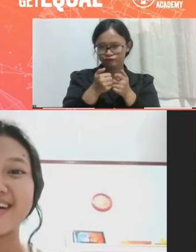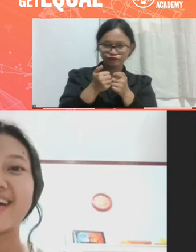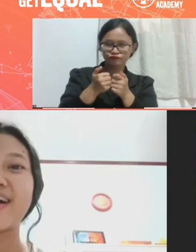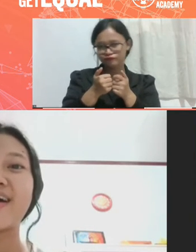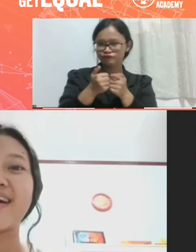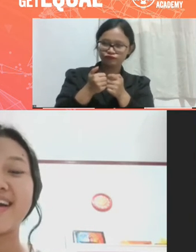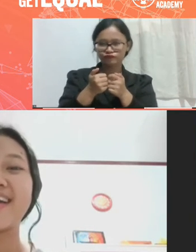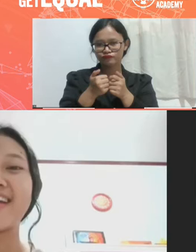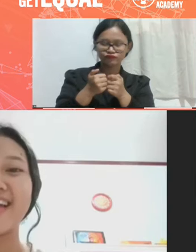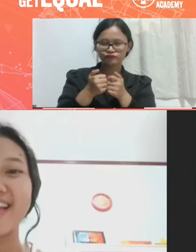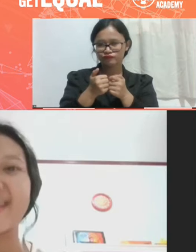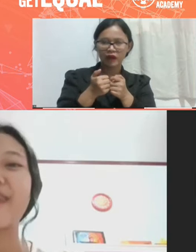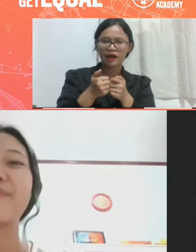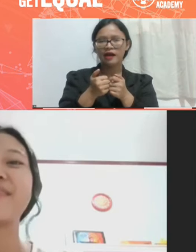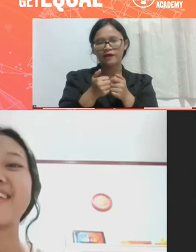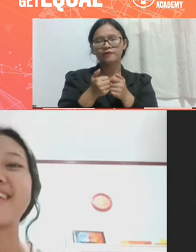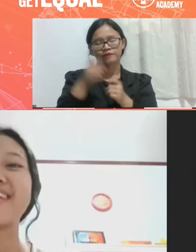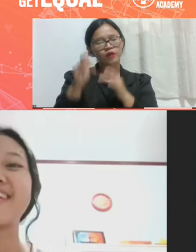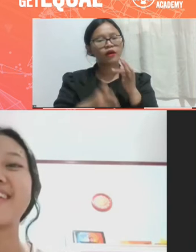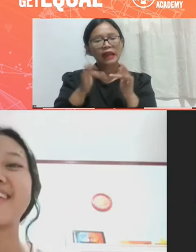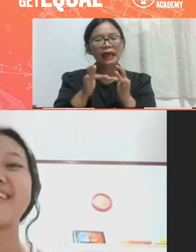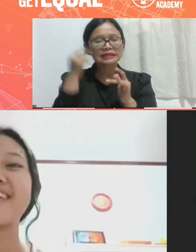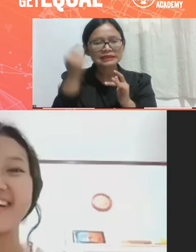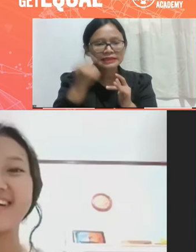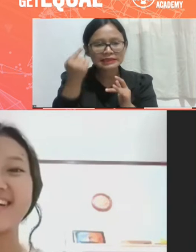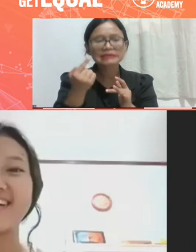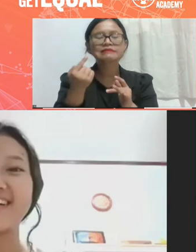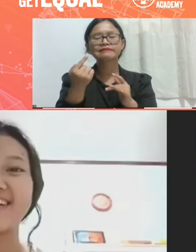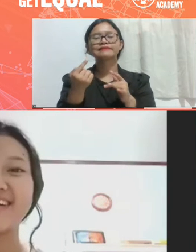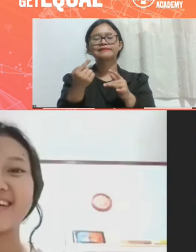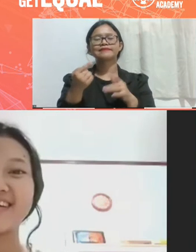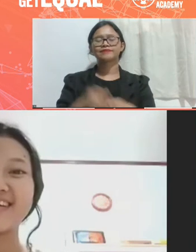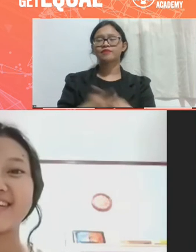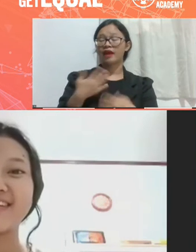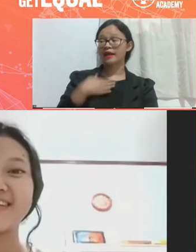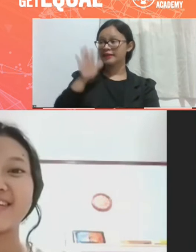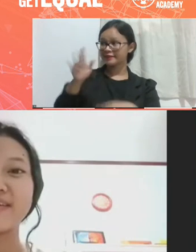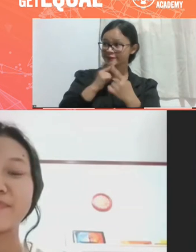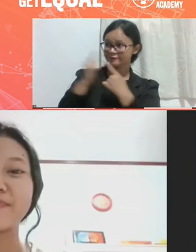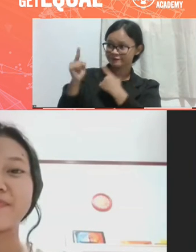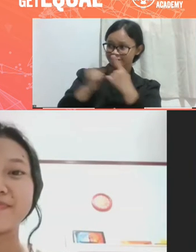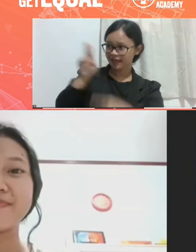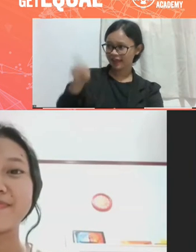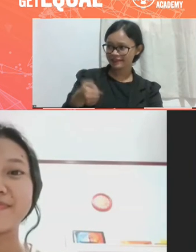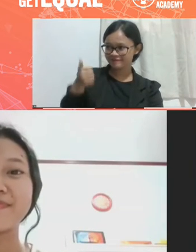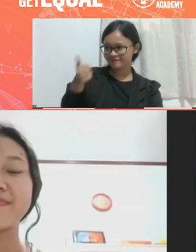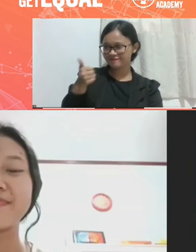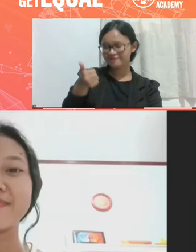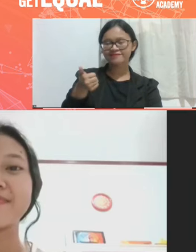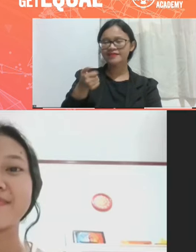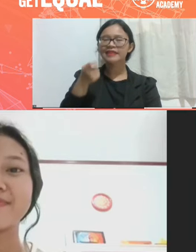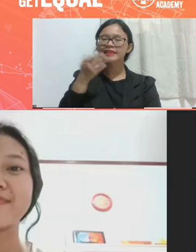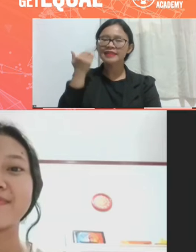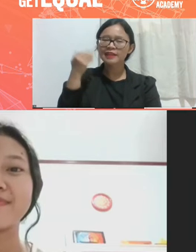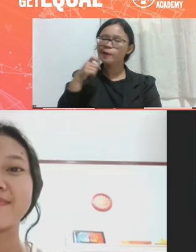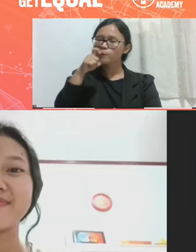berkegiatannya online. Ya, benar. Iya, oke, Devi. Nanti kita juga akan ngobrol-ngobrol sama Pak